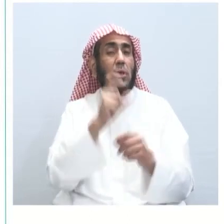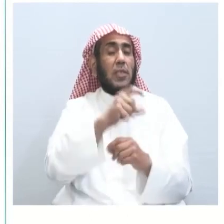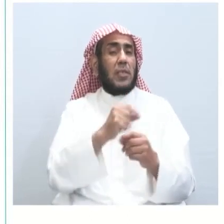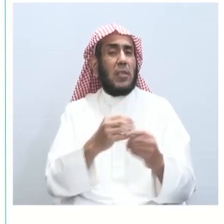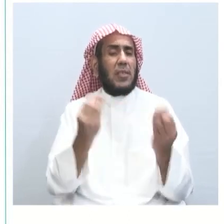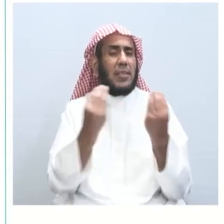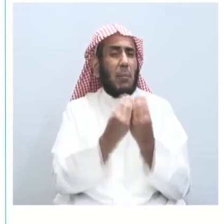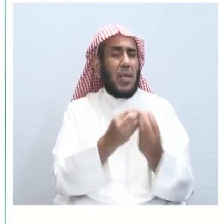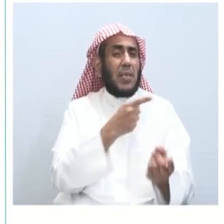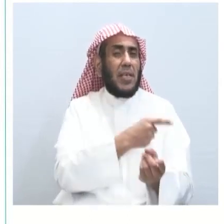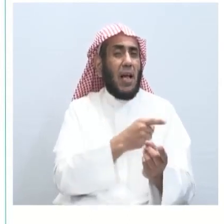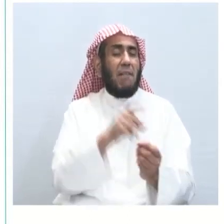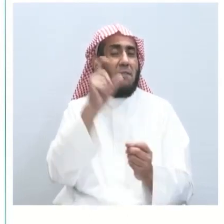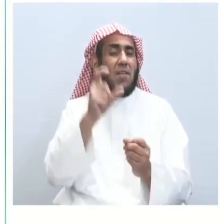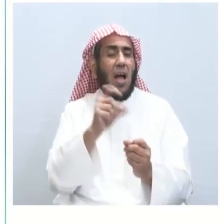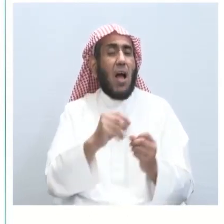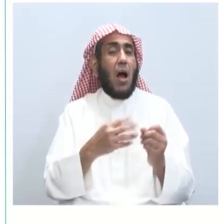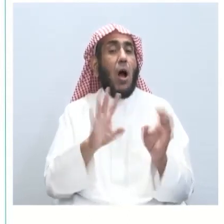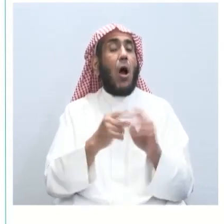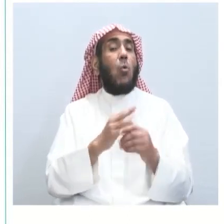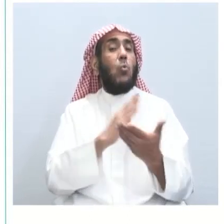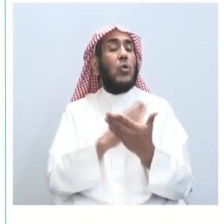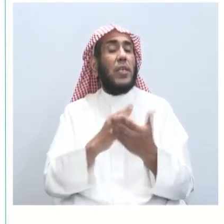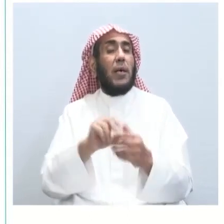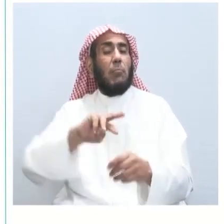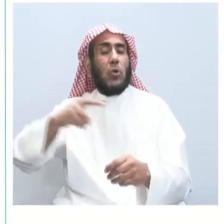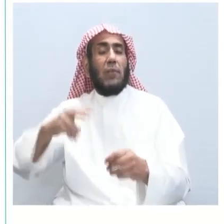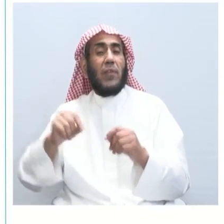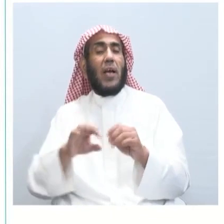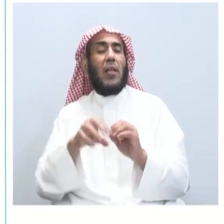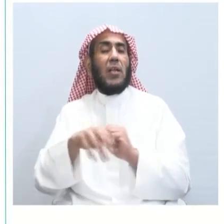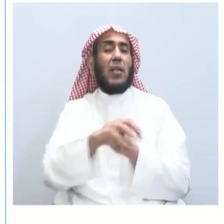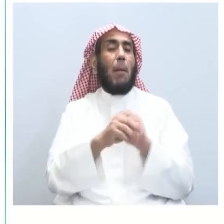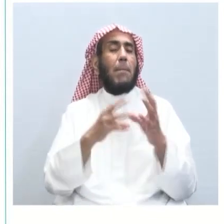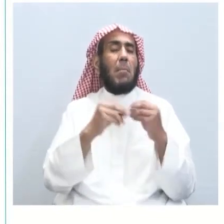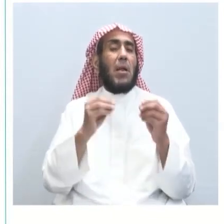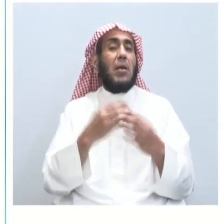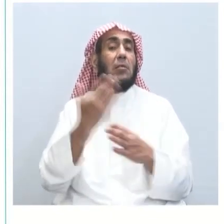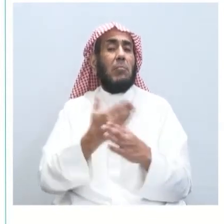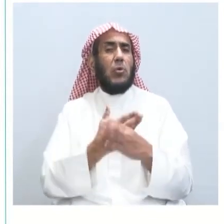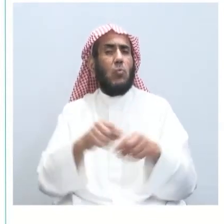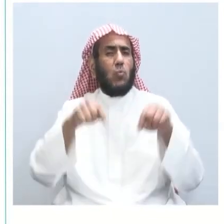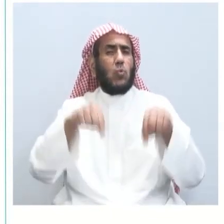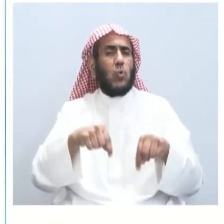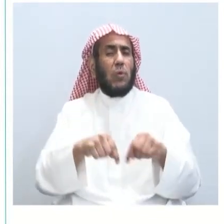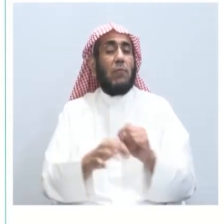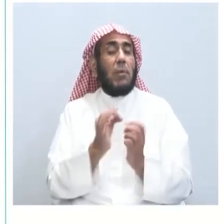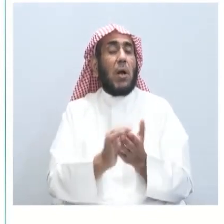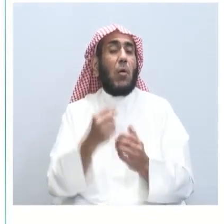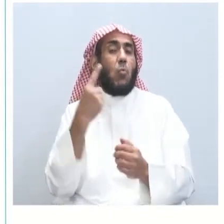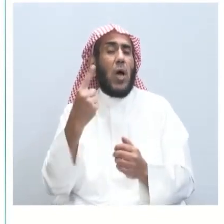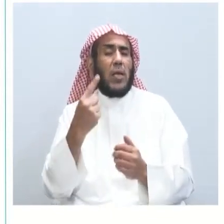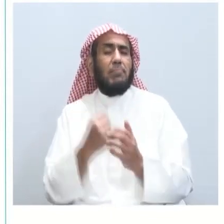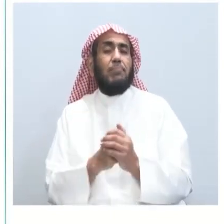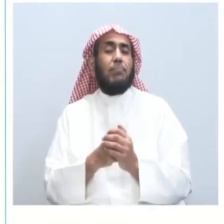ينتمي الى فئه او شريحه مختلفه في هذا القطاع بمعنى بسبب ان وجودهم مثلا في مكان واحد